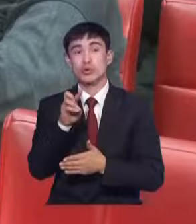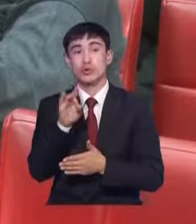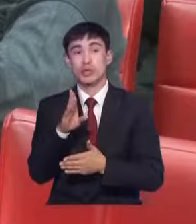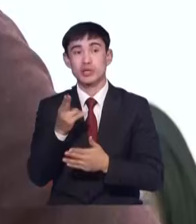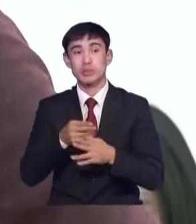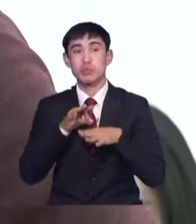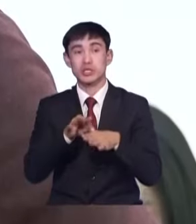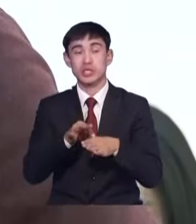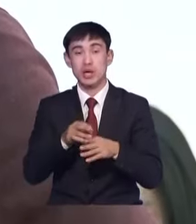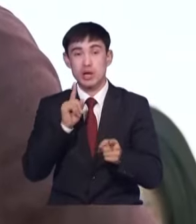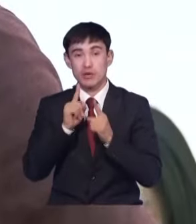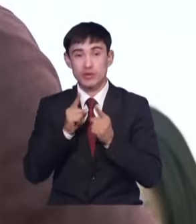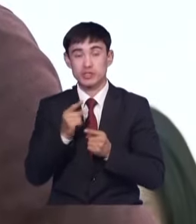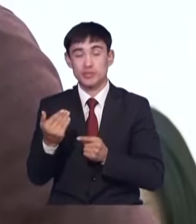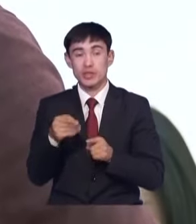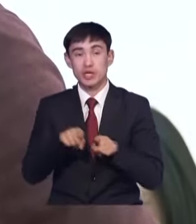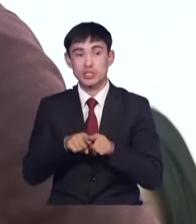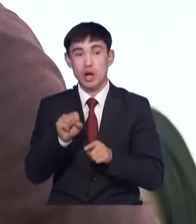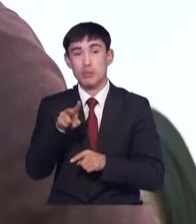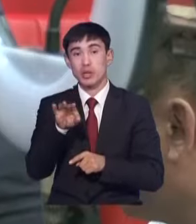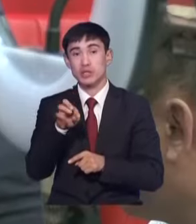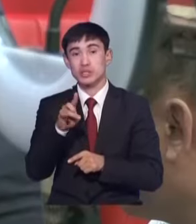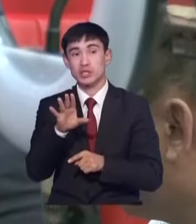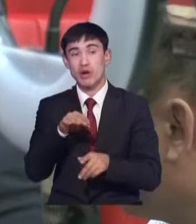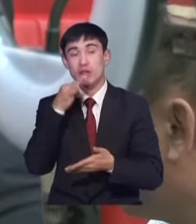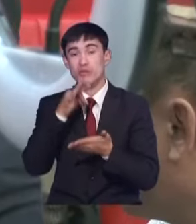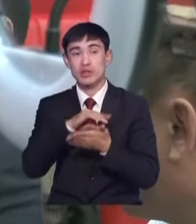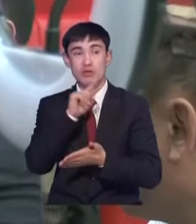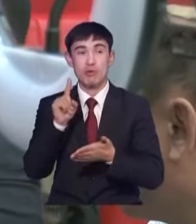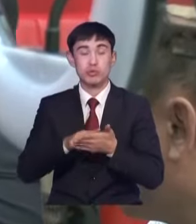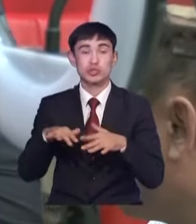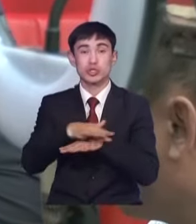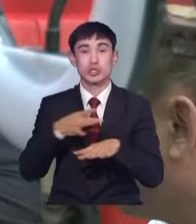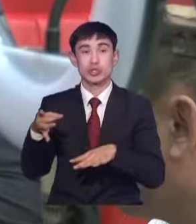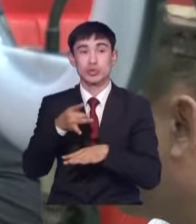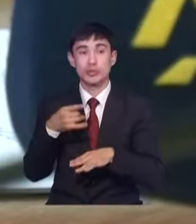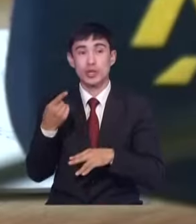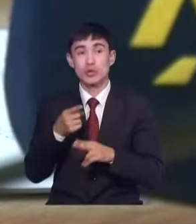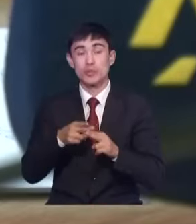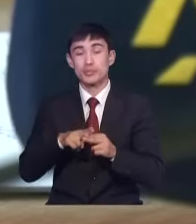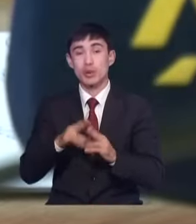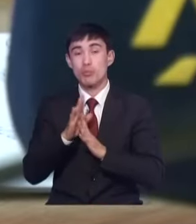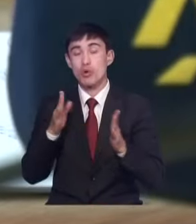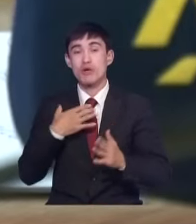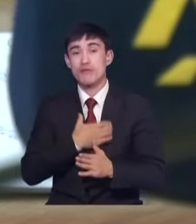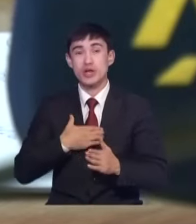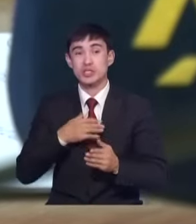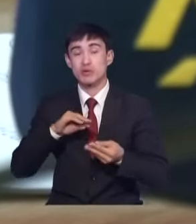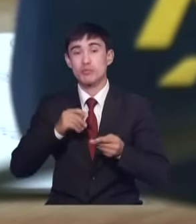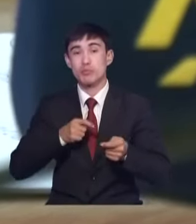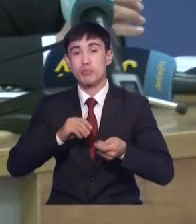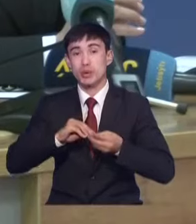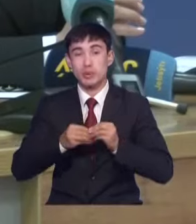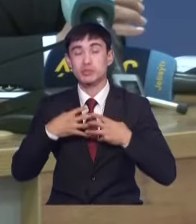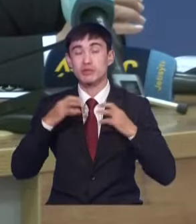Бека где и прошла пресс-конференция также Акмарал альза ответила на вопросы жителей региона касающиеся наиболее актуальных проблем